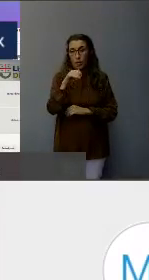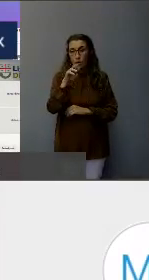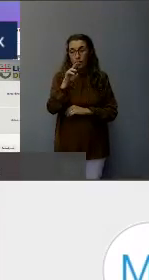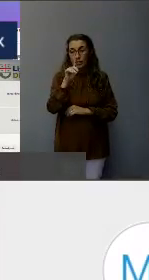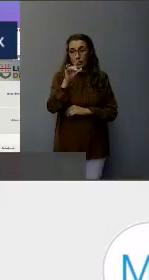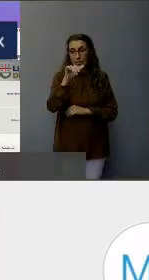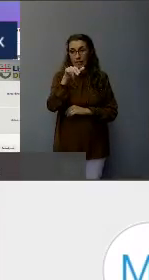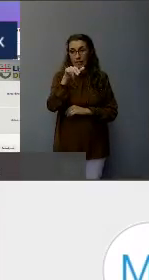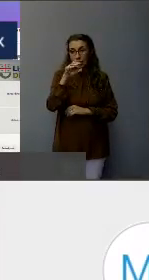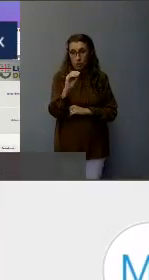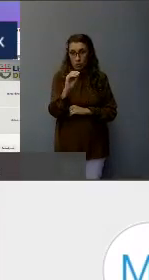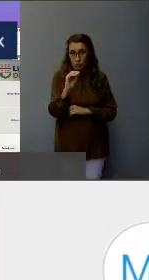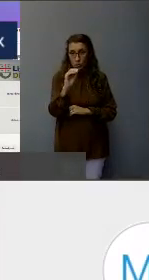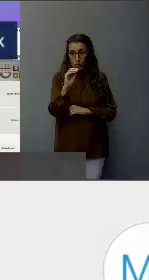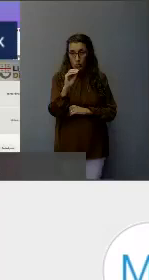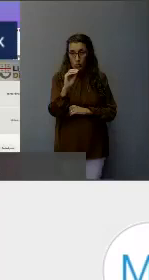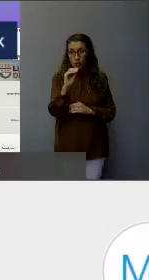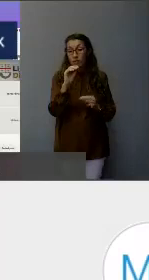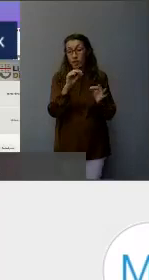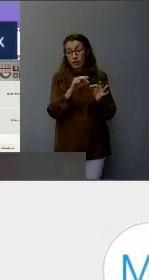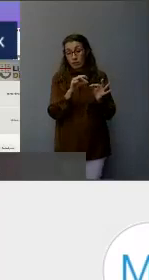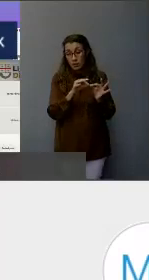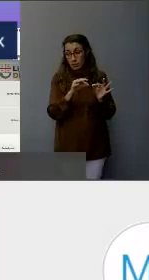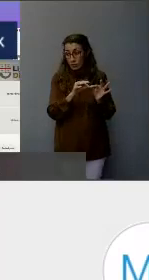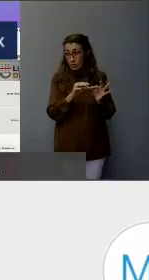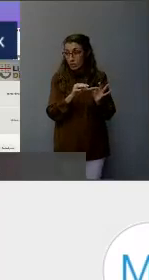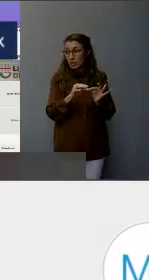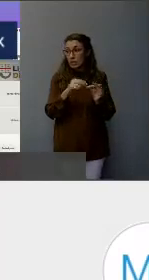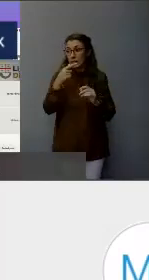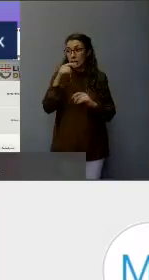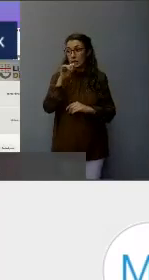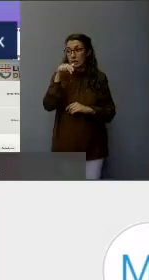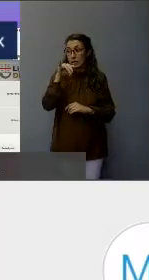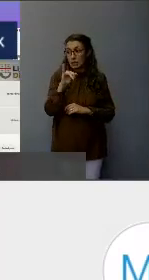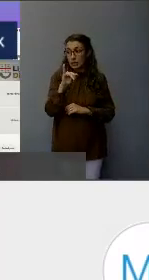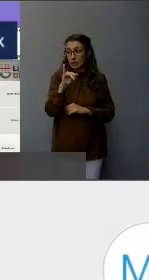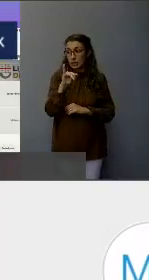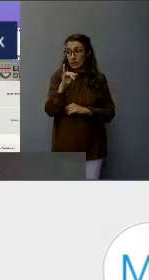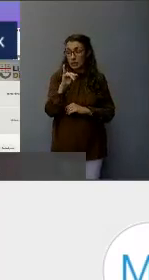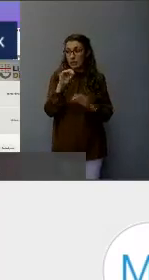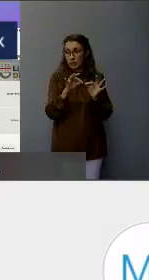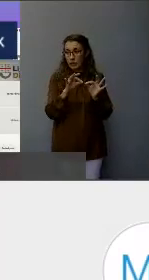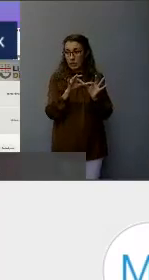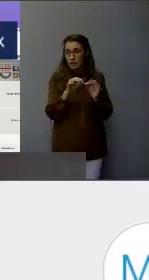mordino favorevole consigliere latini favorevole